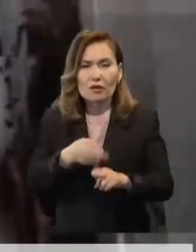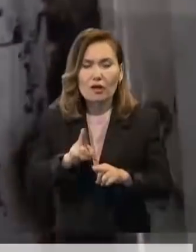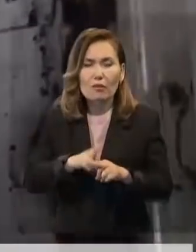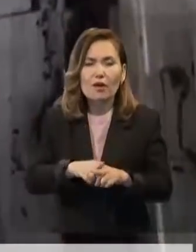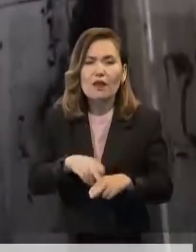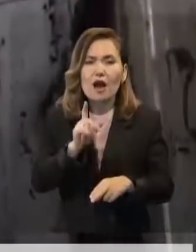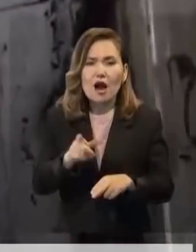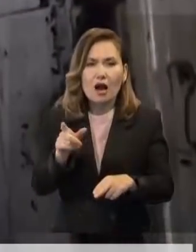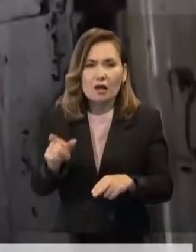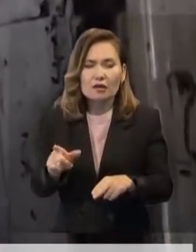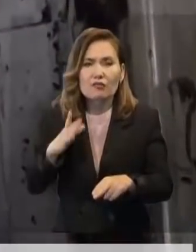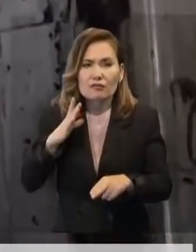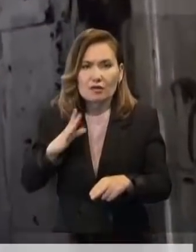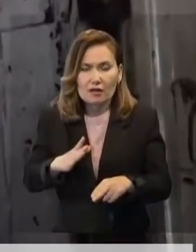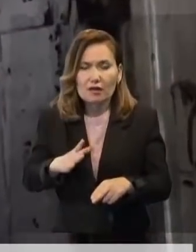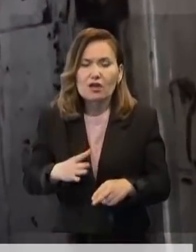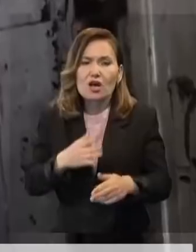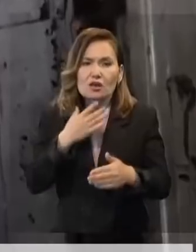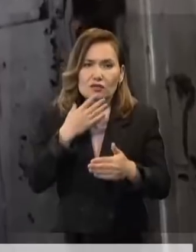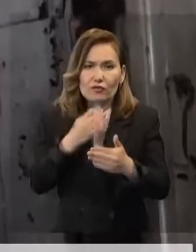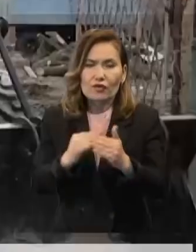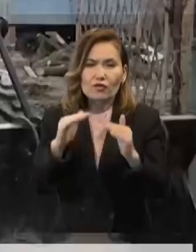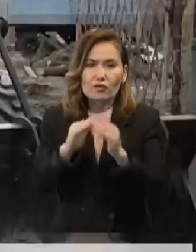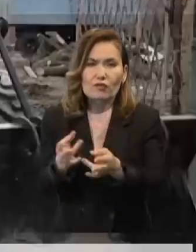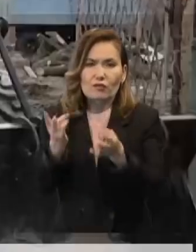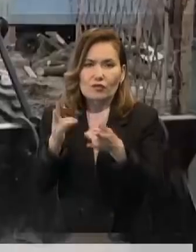қалмаған тұрғындар өз үйлерін тастауға мәжбүр.